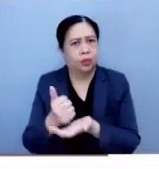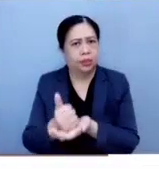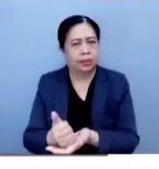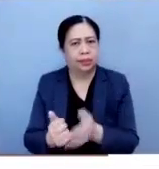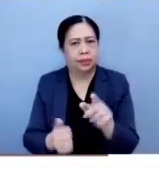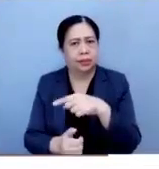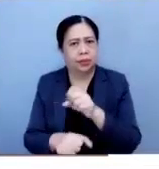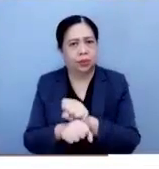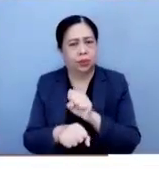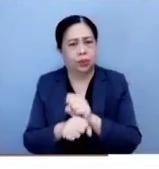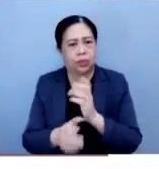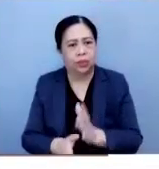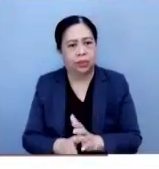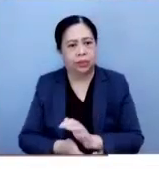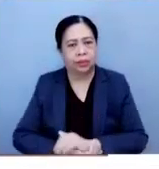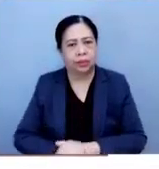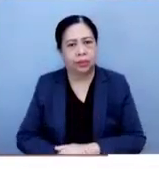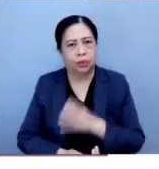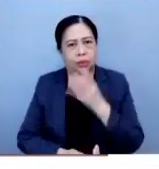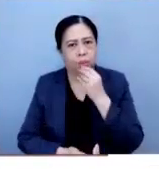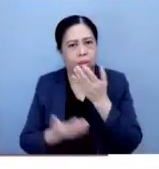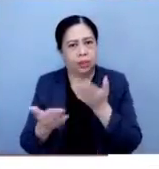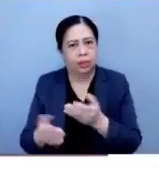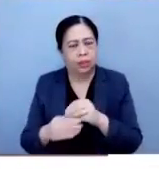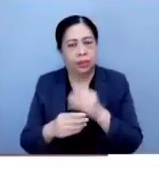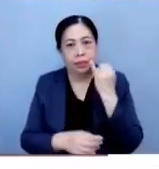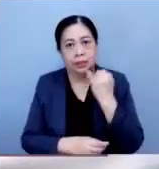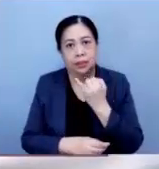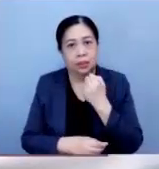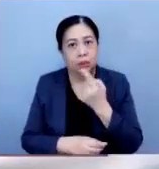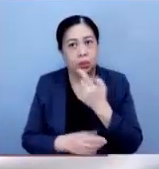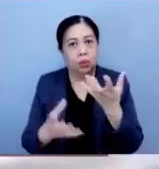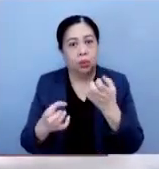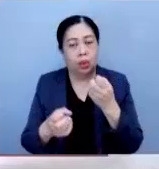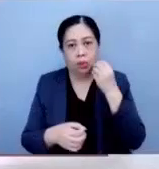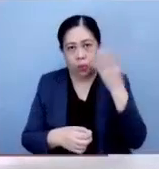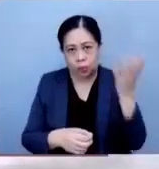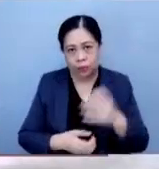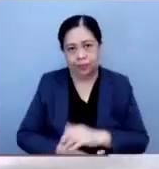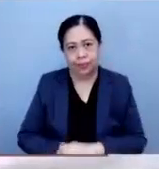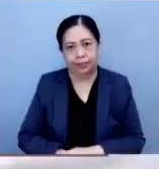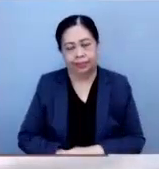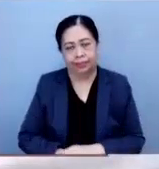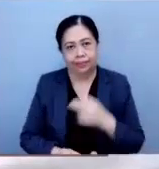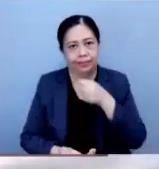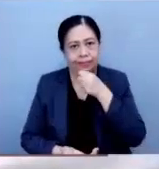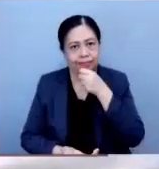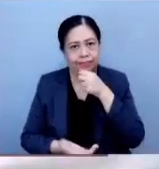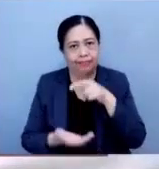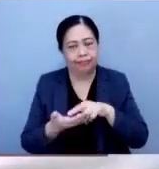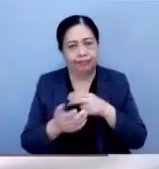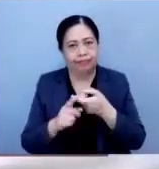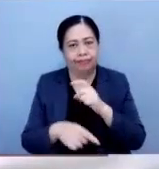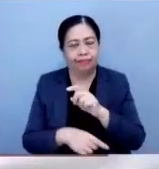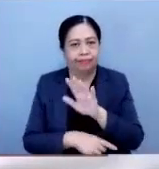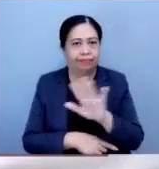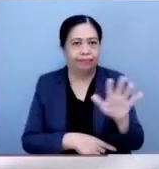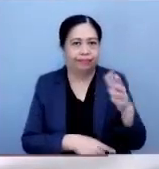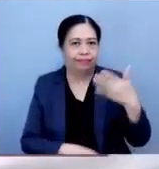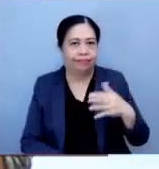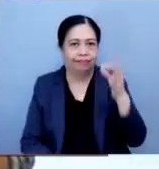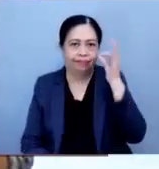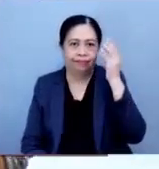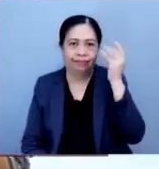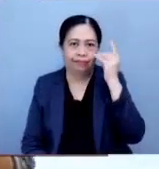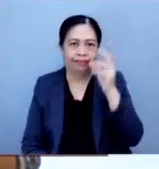every worker na nandoon po sa Israel na gusto pong umuwi. Nagbabalita mula sa frontline, Faith Del